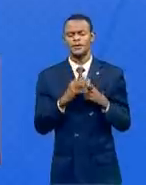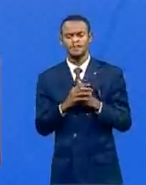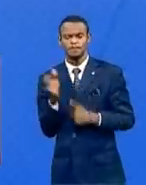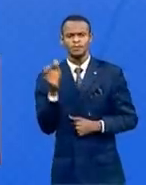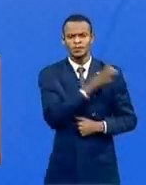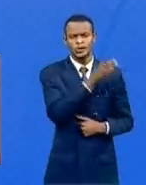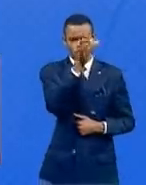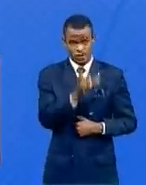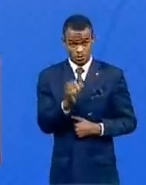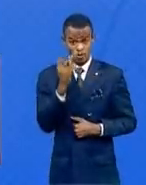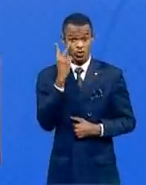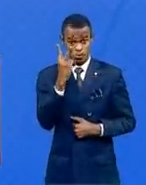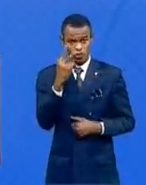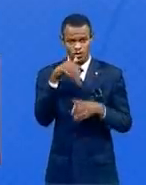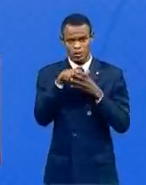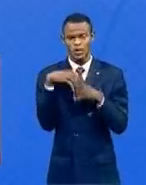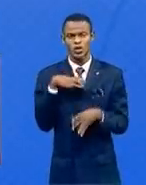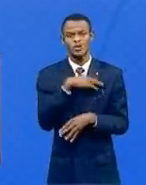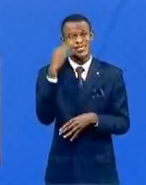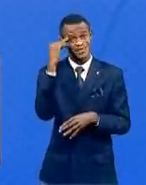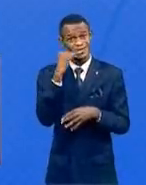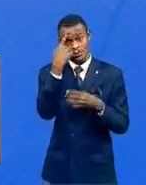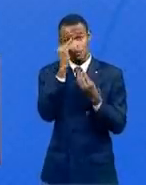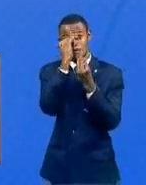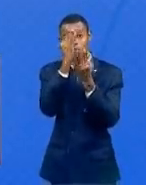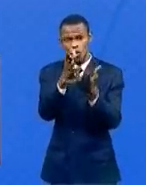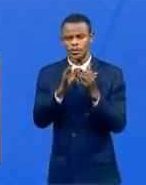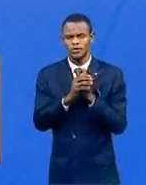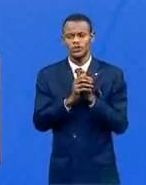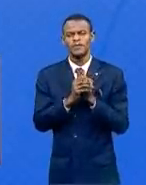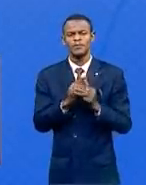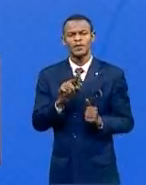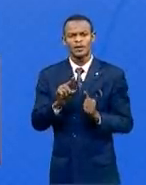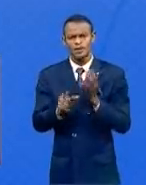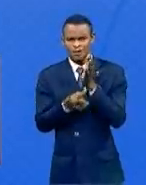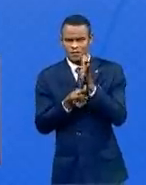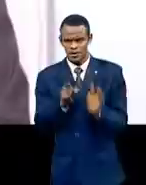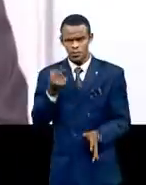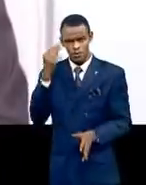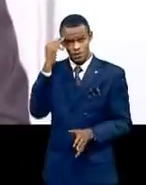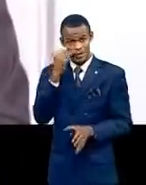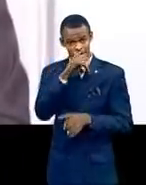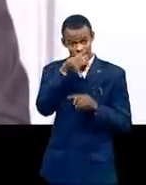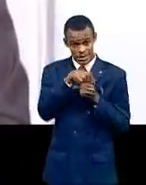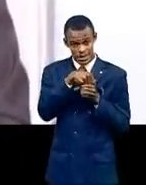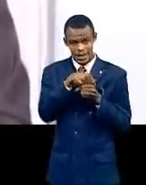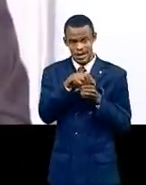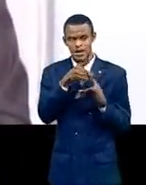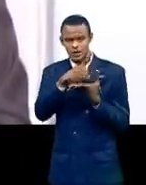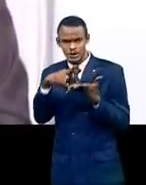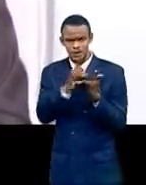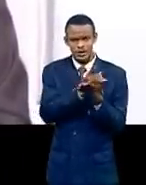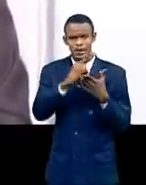de séjour relatif aux points d'information, le vice-premier ministre, ministre de l'Intérieur, décentralisation